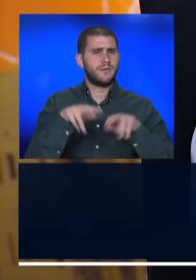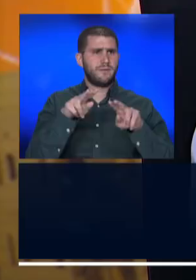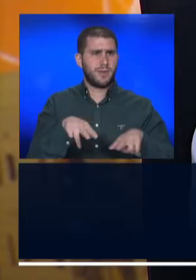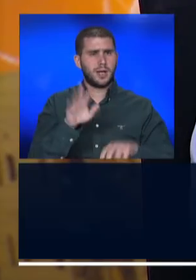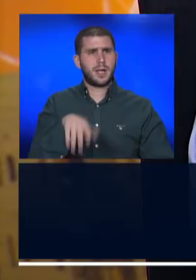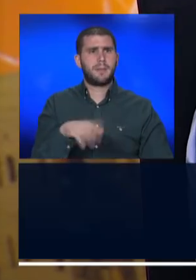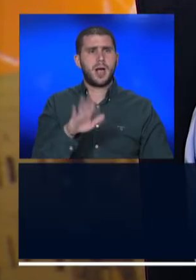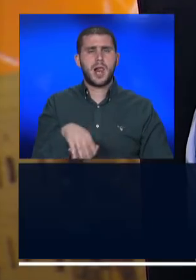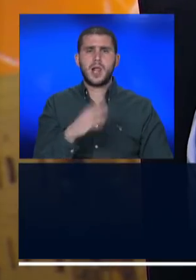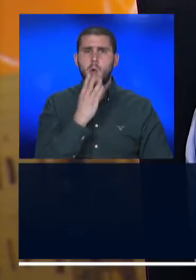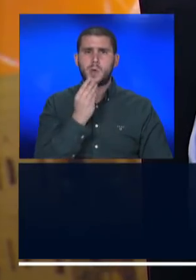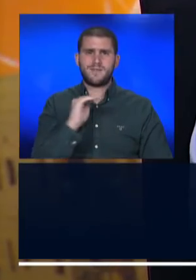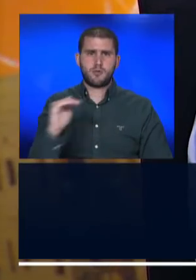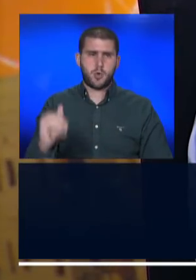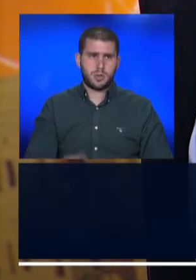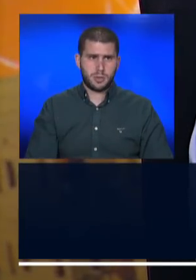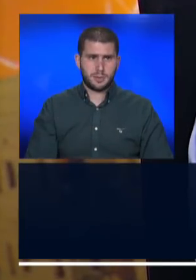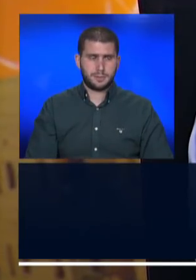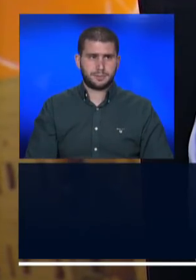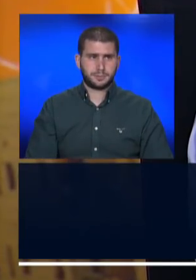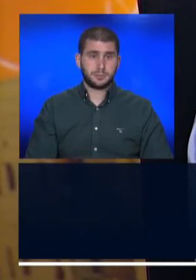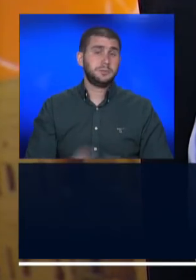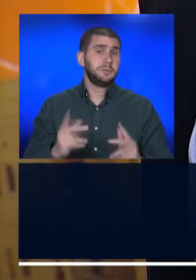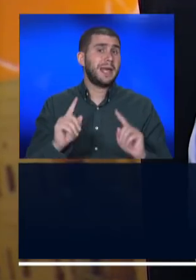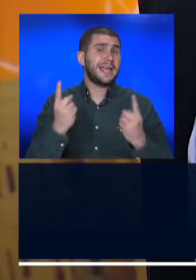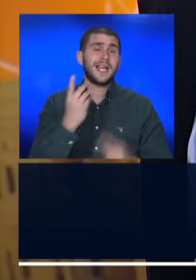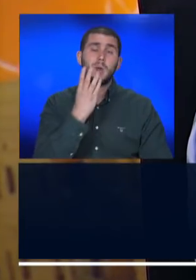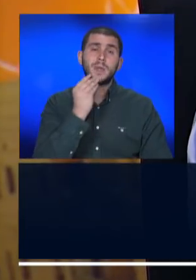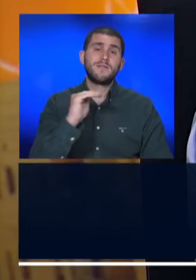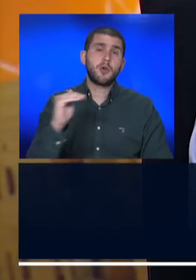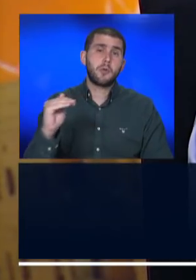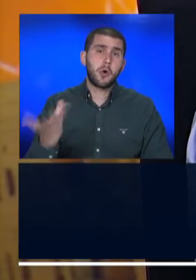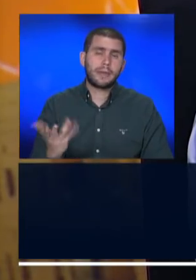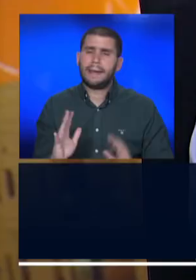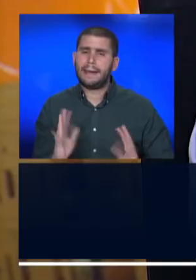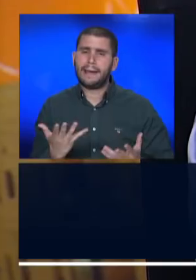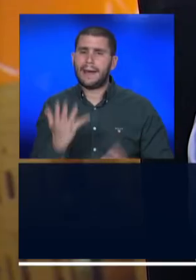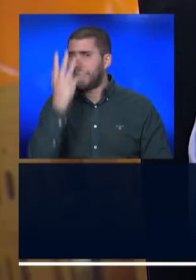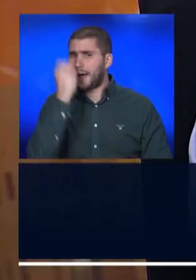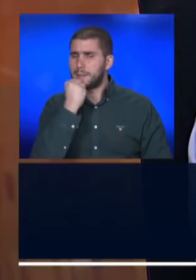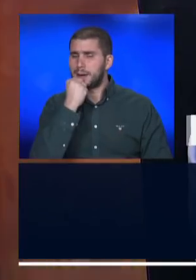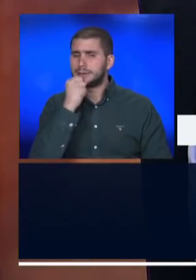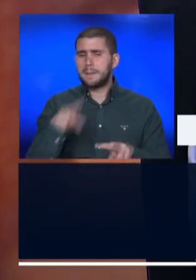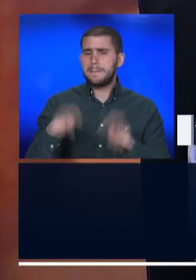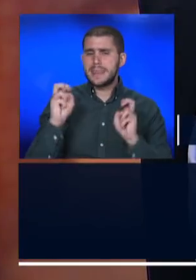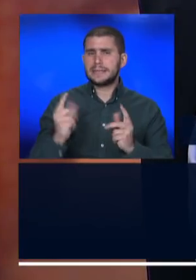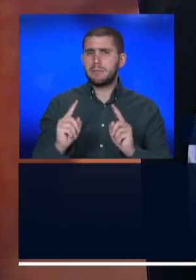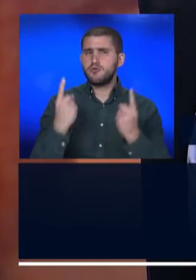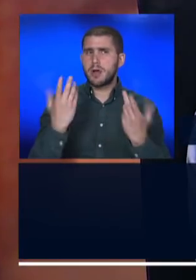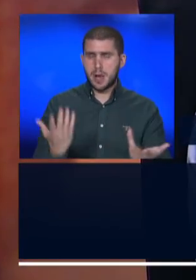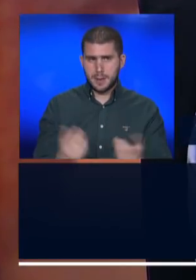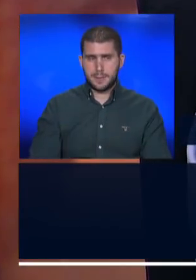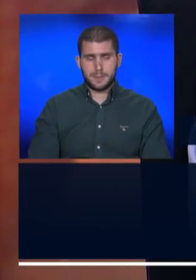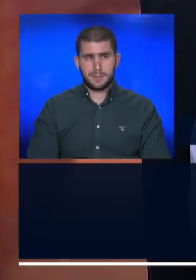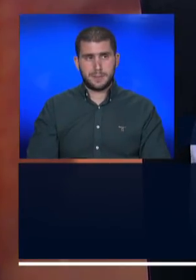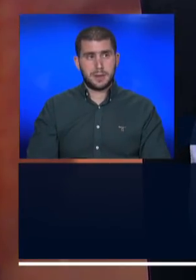ושומרון. מה יקרה ביהודה ושומרון? איך חמאס ינצל את מה שקרה? כיוון שהוא היום